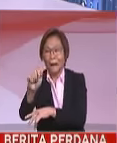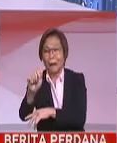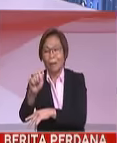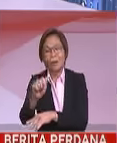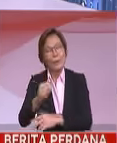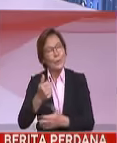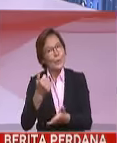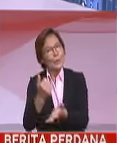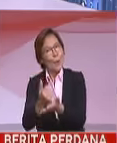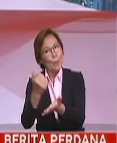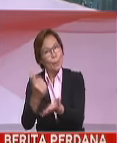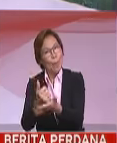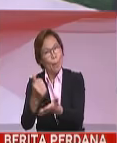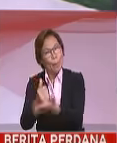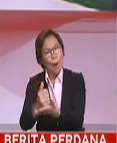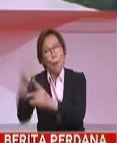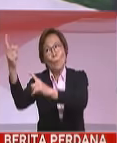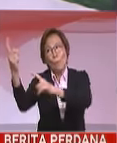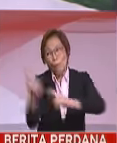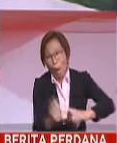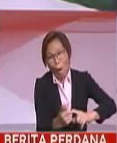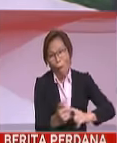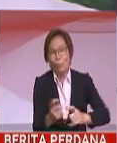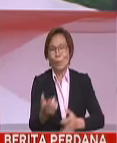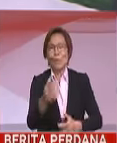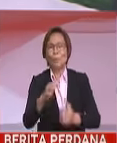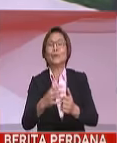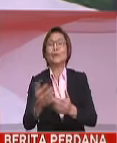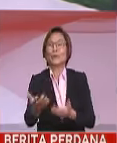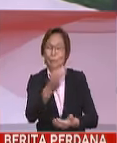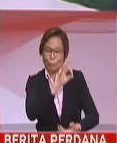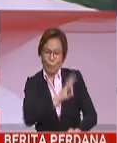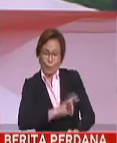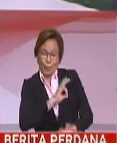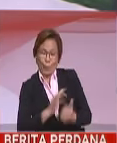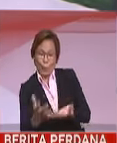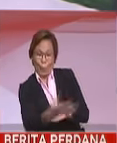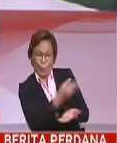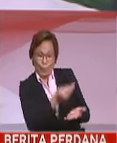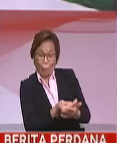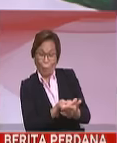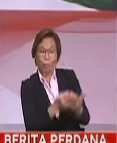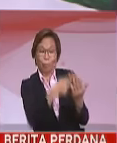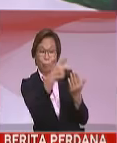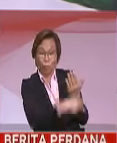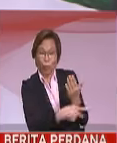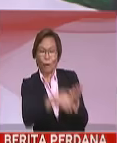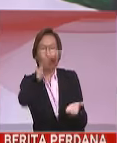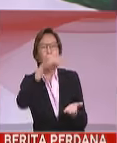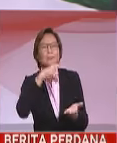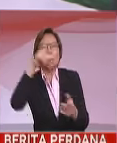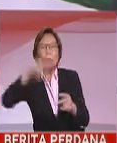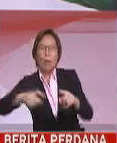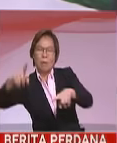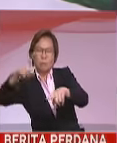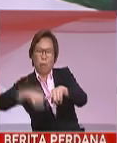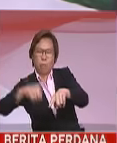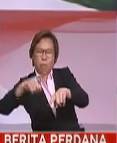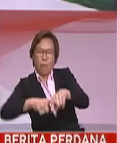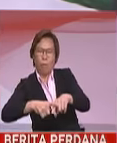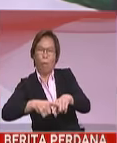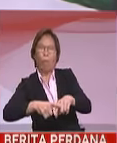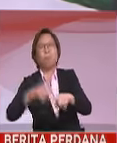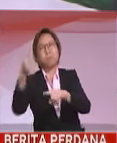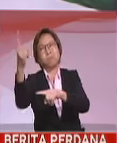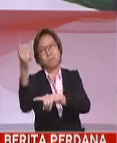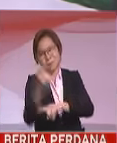amat membantu pekebun kecil menjana pendapatan. Inisiatif itu juga dapat mengurangkan kebergantungan kepada hasil